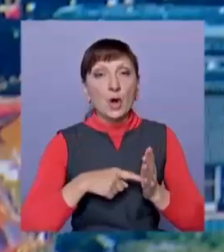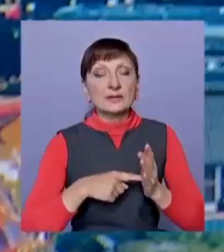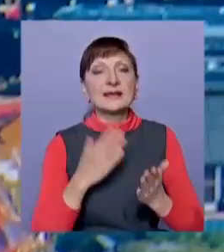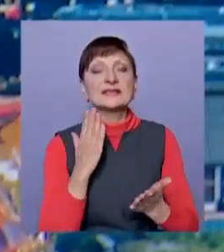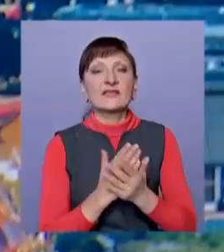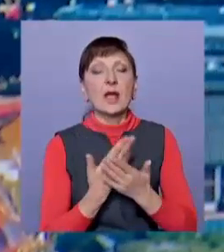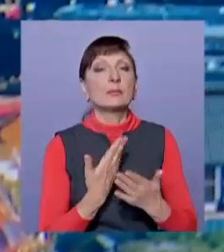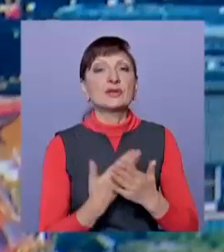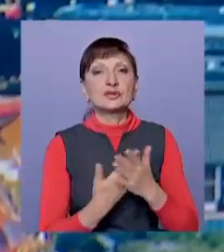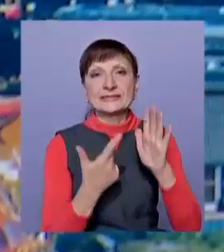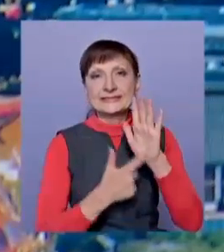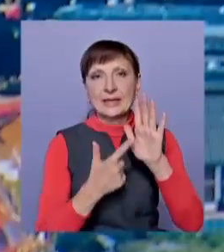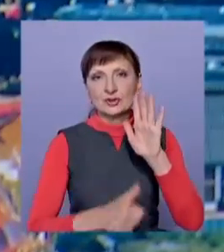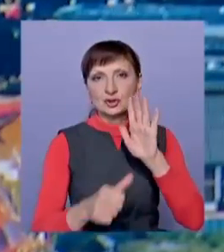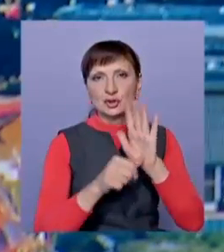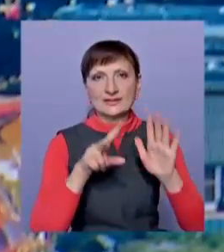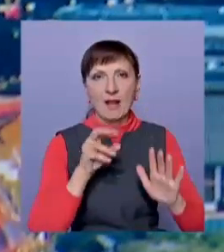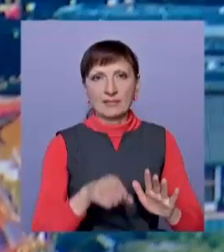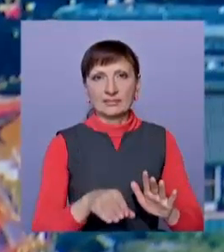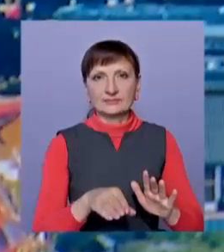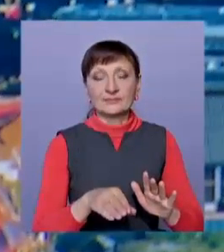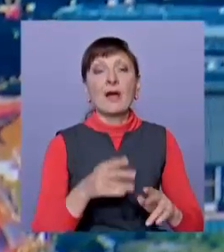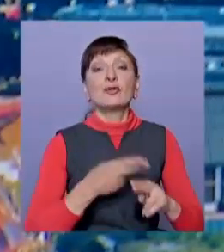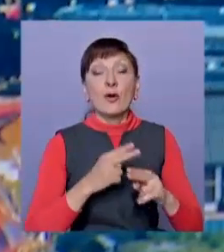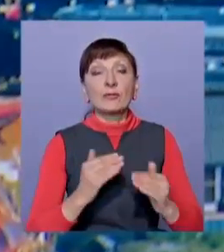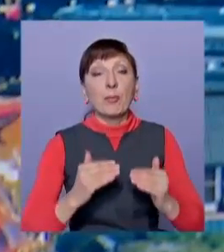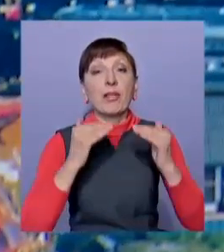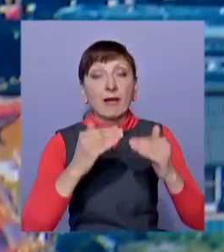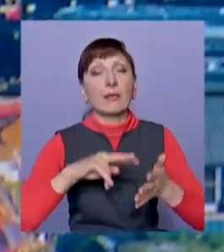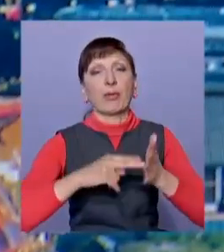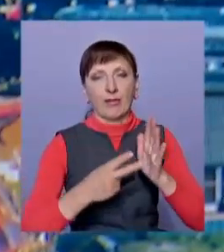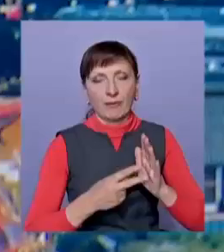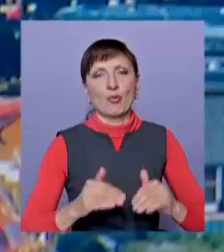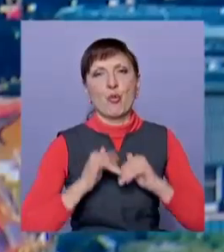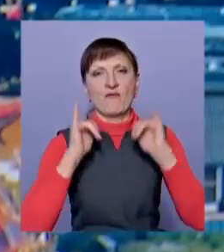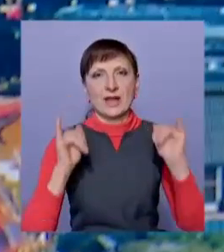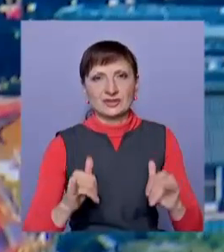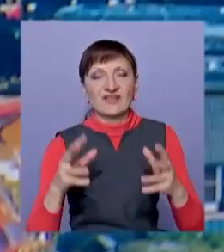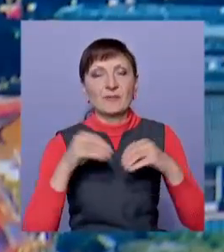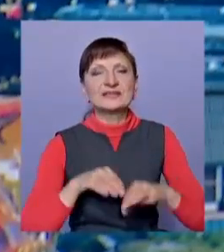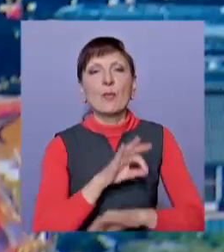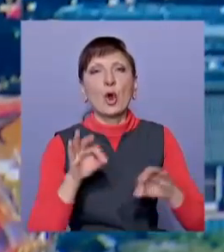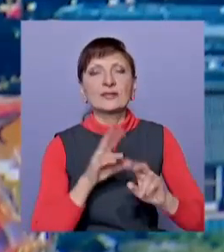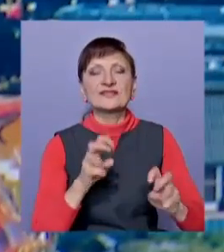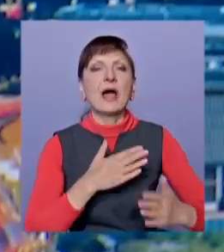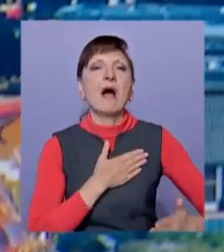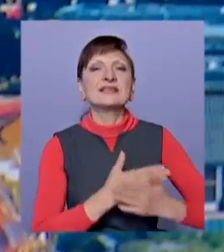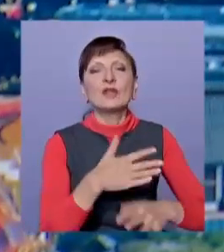составляет почти 76 лет. Но и эту планку намерены повысить вместе с проектом «Активное